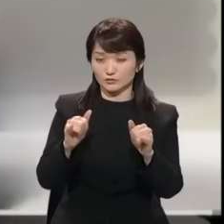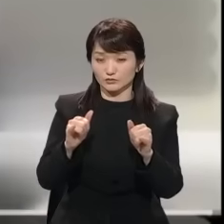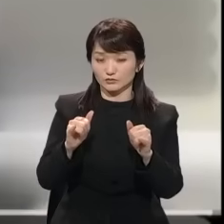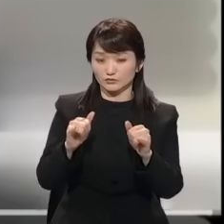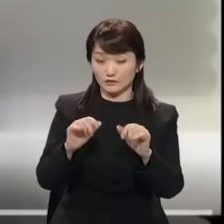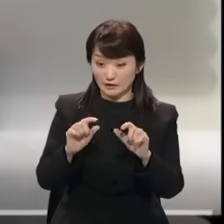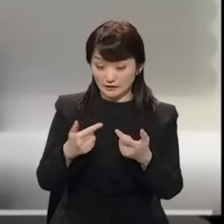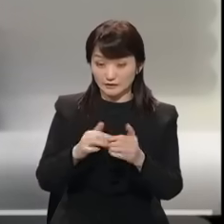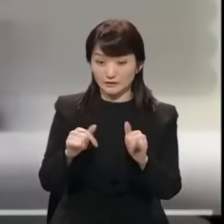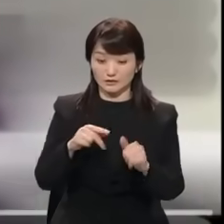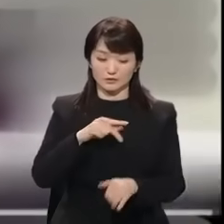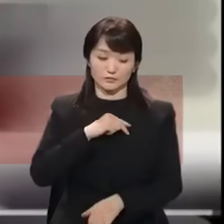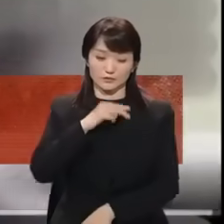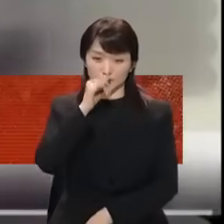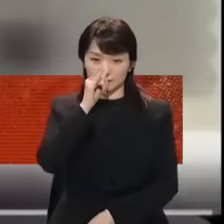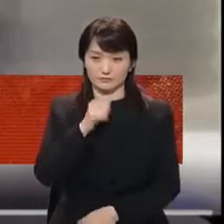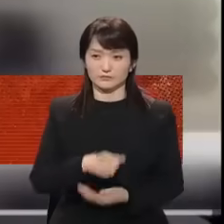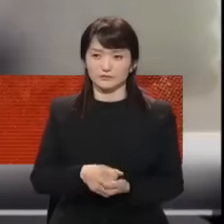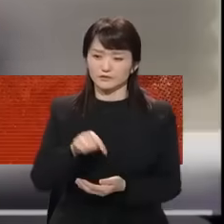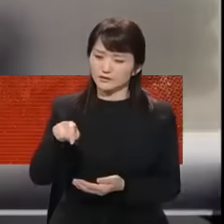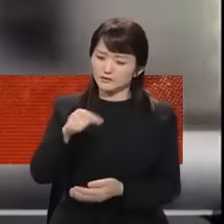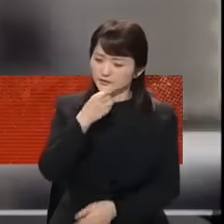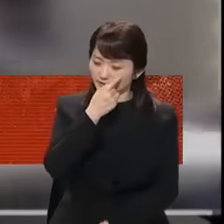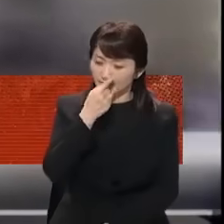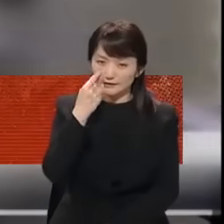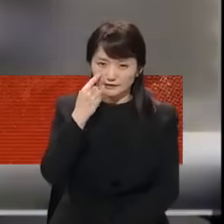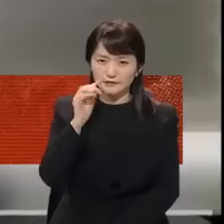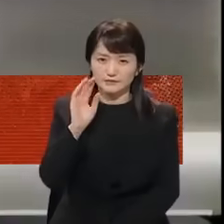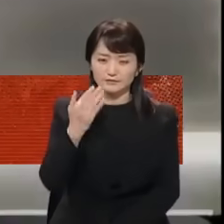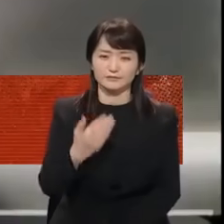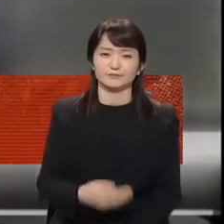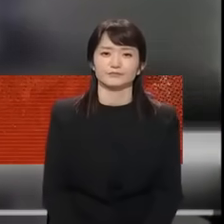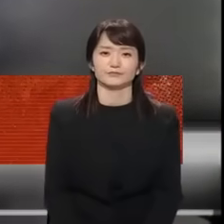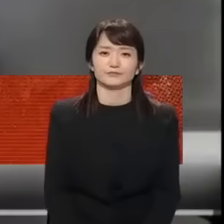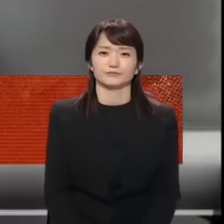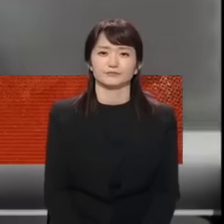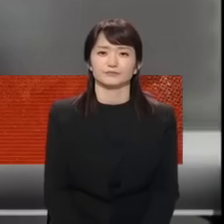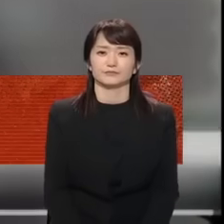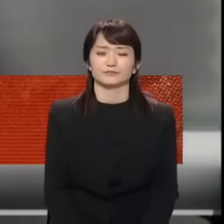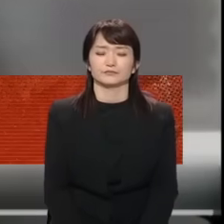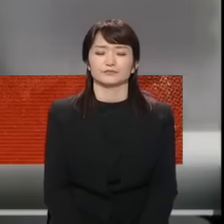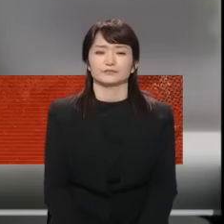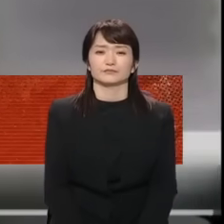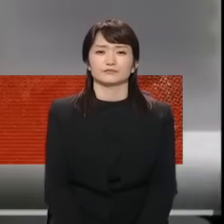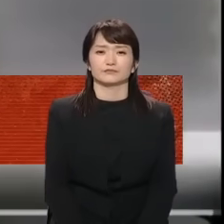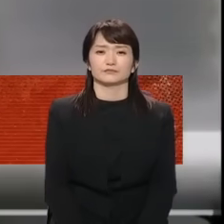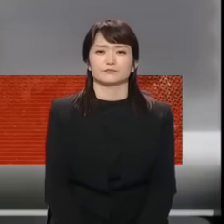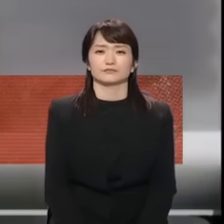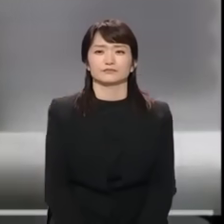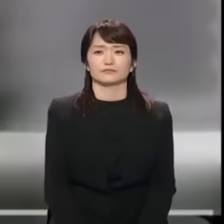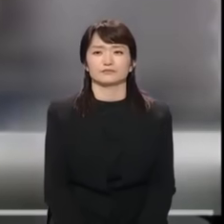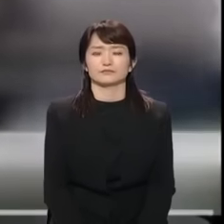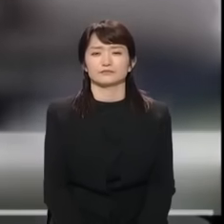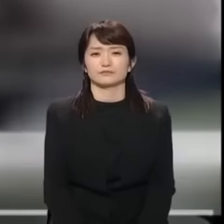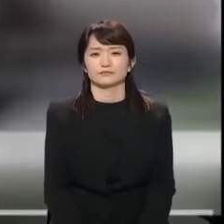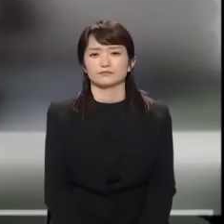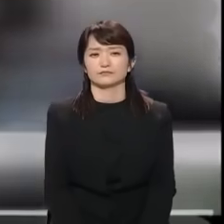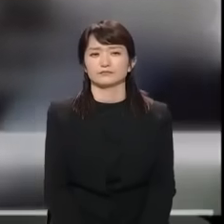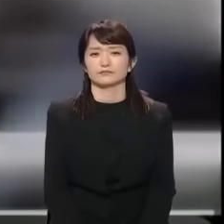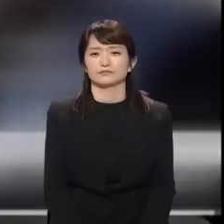아닌 사람도 달기도 하기 때문에 예. 이 부분 아직 확인을 좀 해봐야 될 부분입니다. 자, 양 변호사님 요즘 뭐 이런